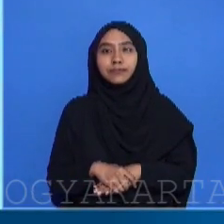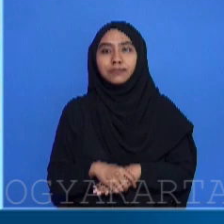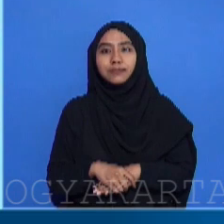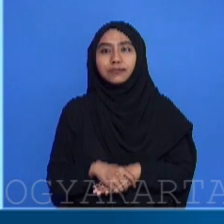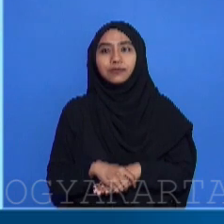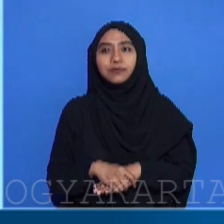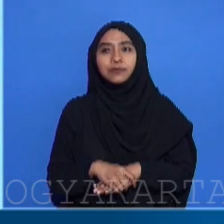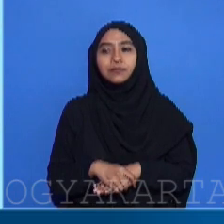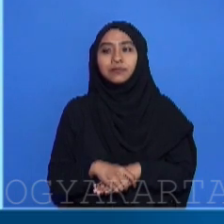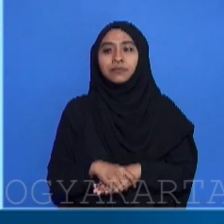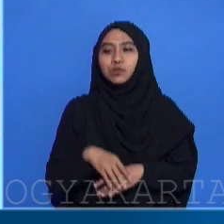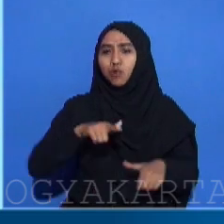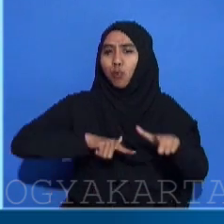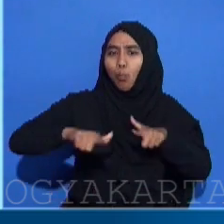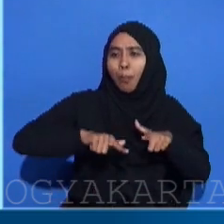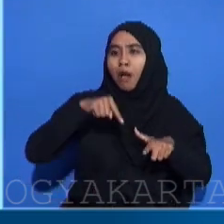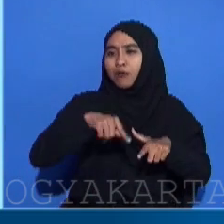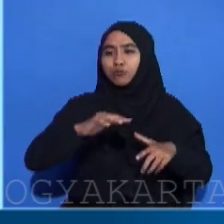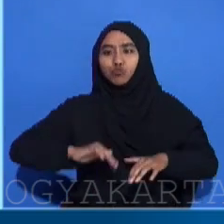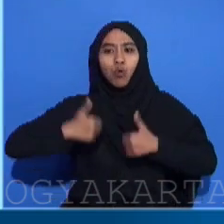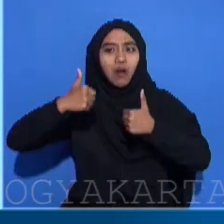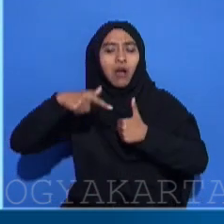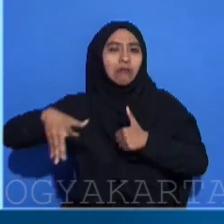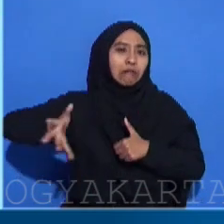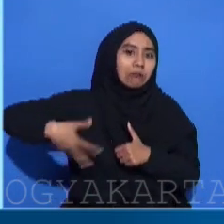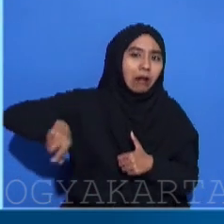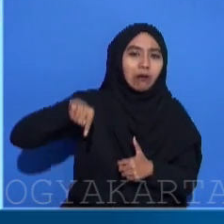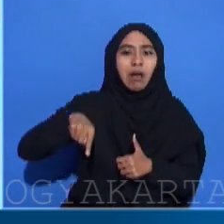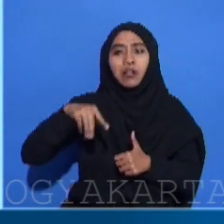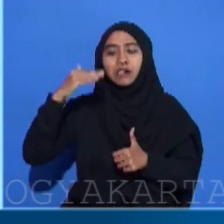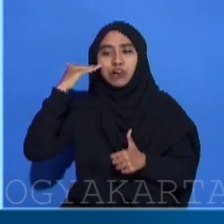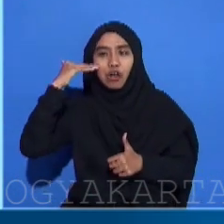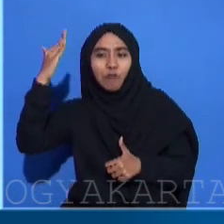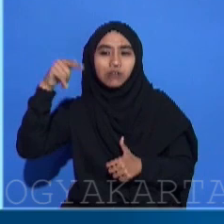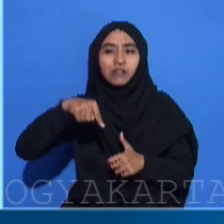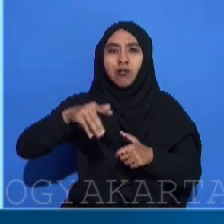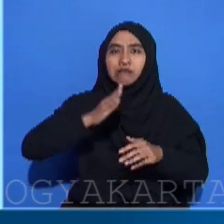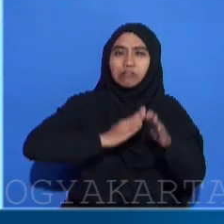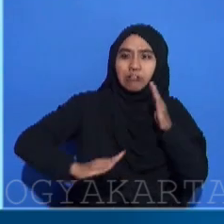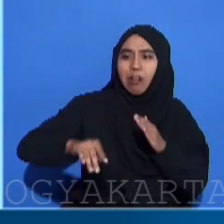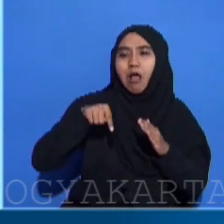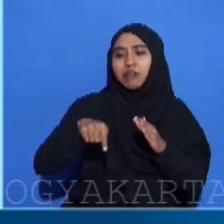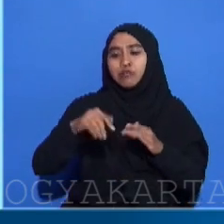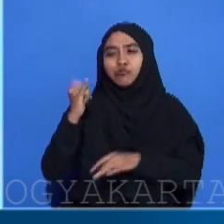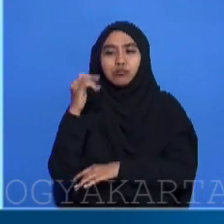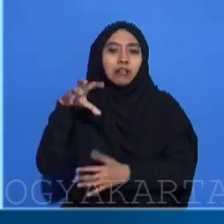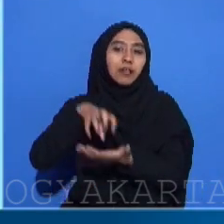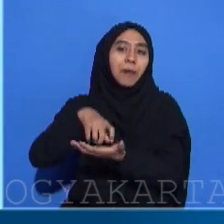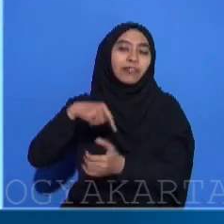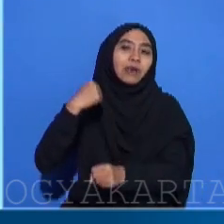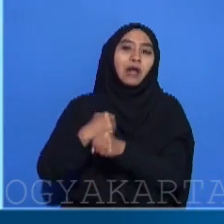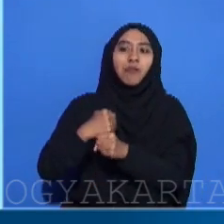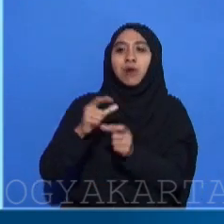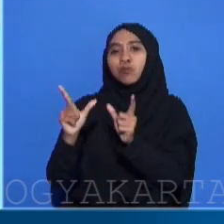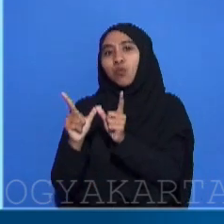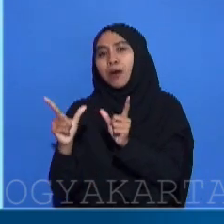kejuaraan daerah Kejurda pencak silat dewasa sedih tahun 2023 yang berlangsung di Graha Wanabakti Yasa Yogyakarta